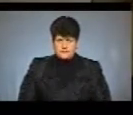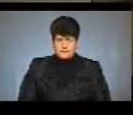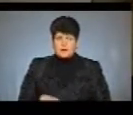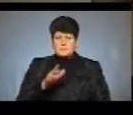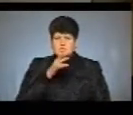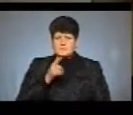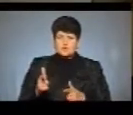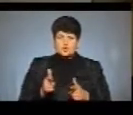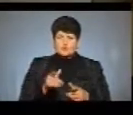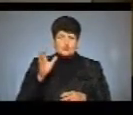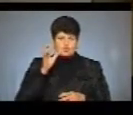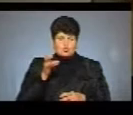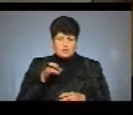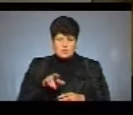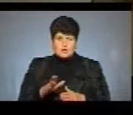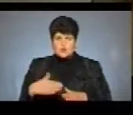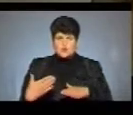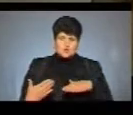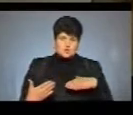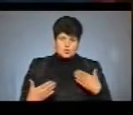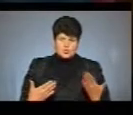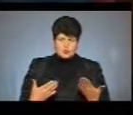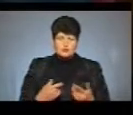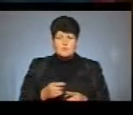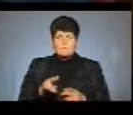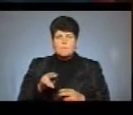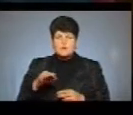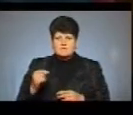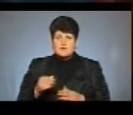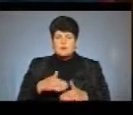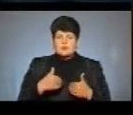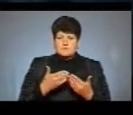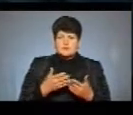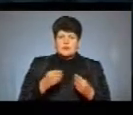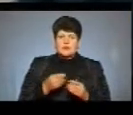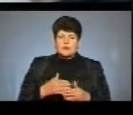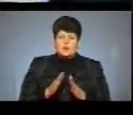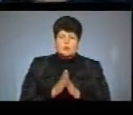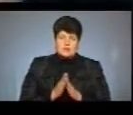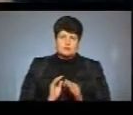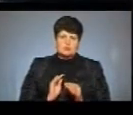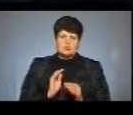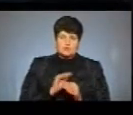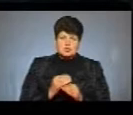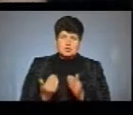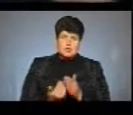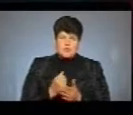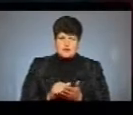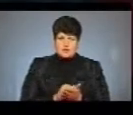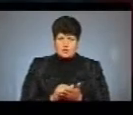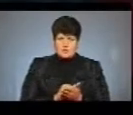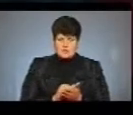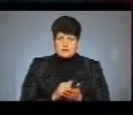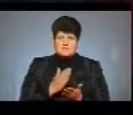час підготовчого слухання сторони позивача і відповідача подали клопотання про долучення до справи нових документів.